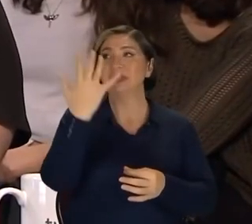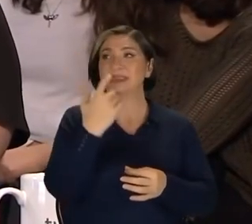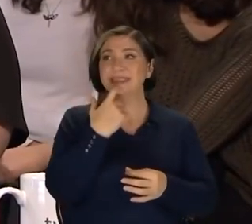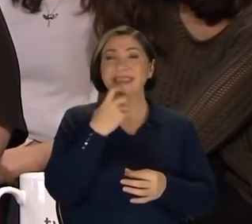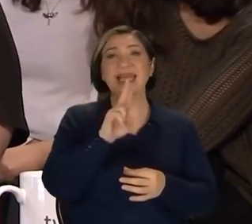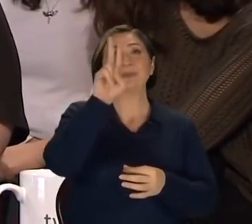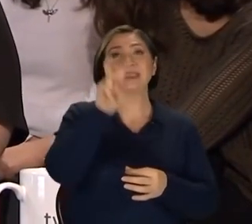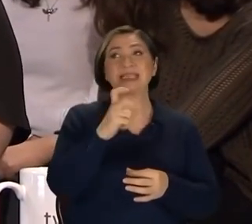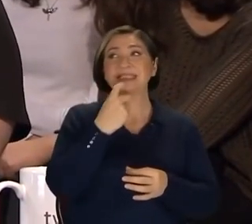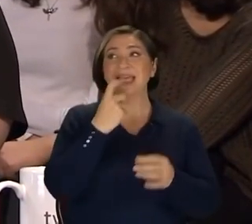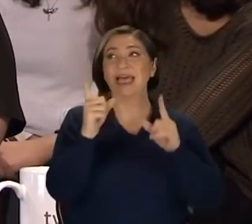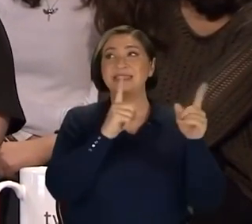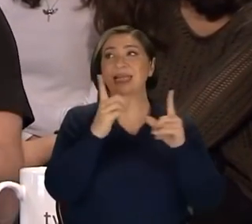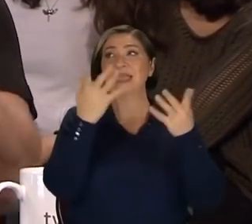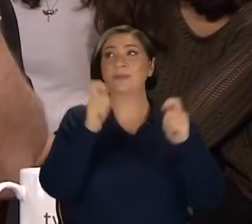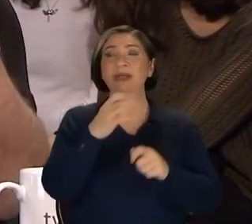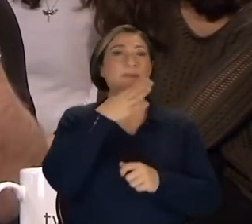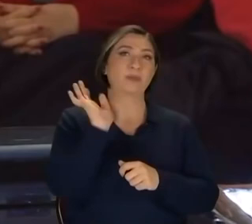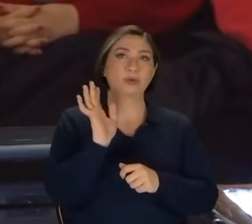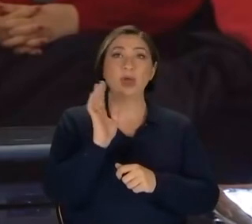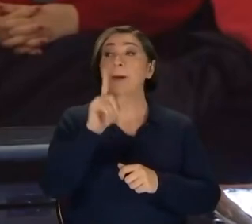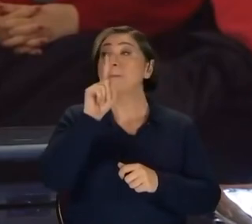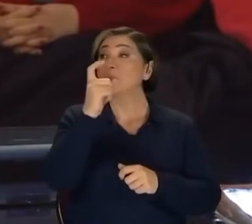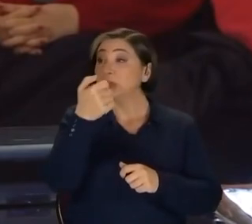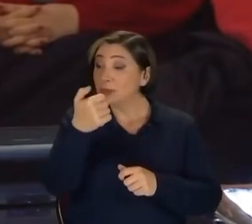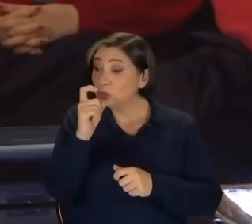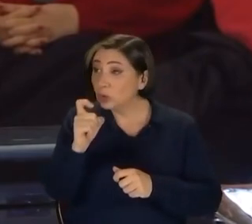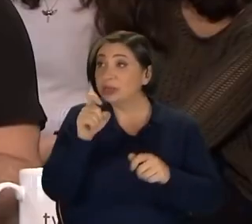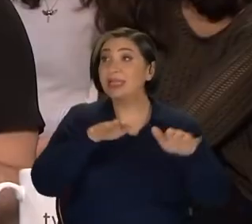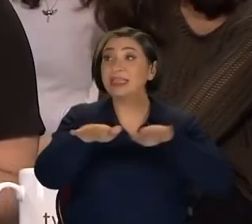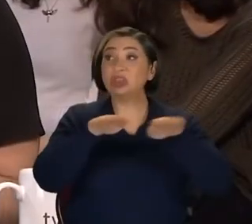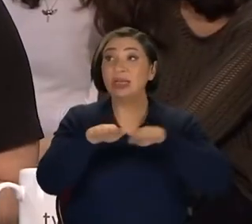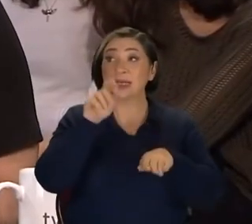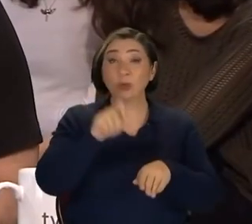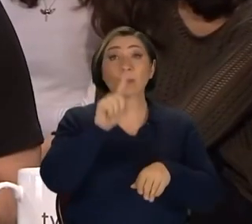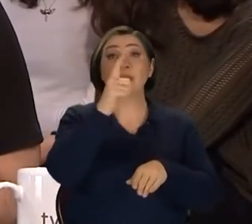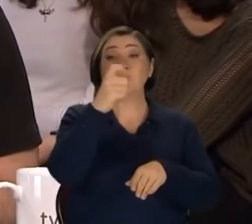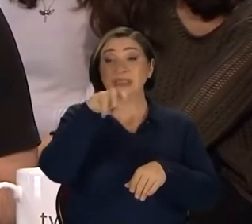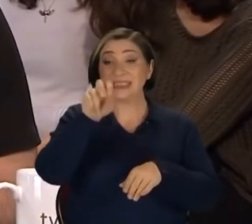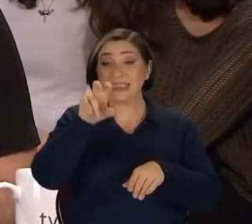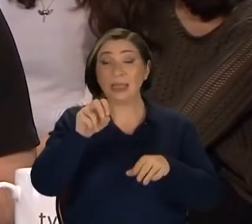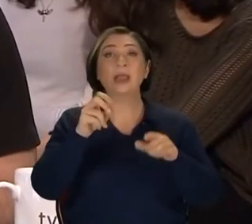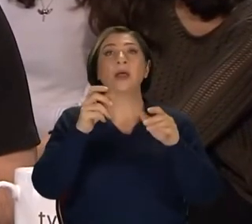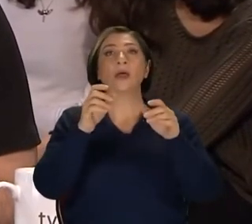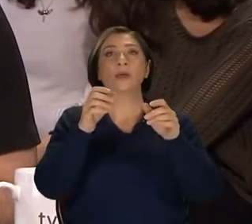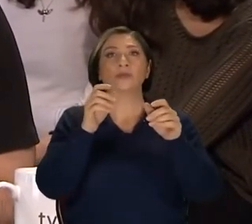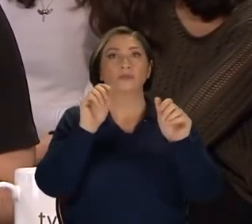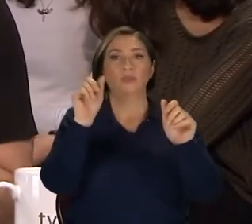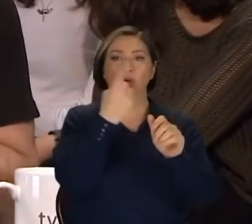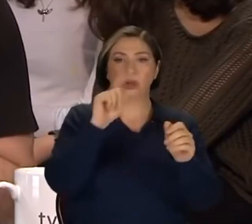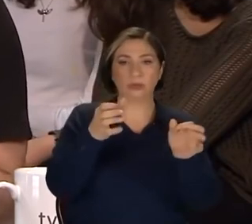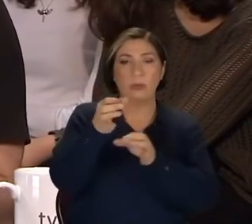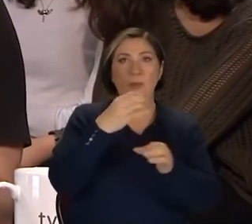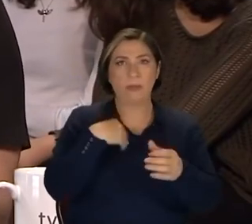ile 78 arasında ne yaptığını bilmiyoruz. 69'da DJ'lik yapıyormuş. 80'lerde de prodüktörmüş.